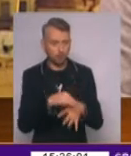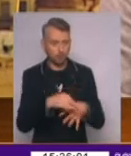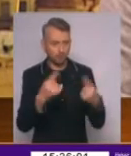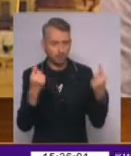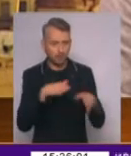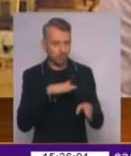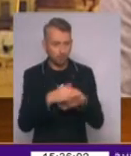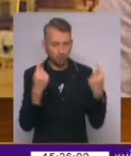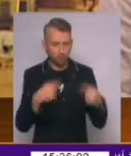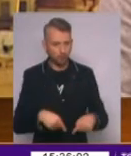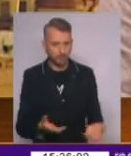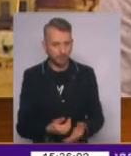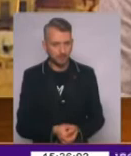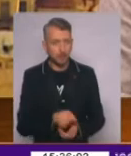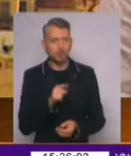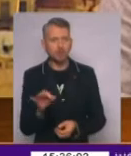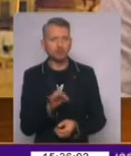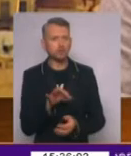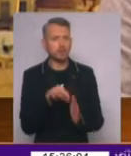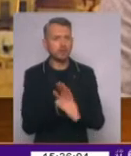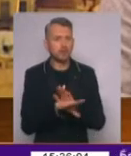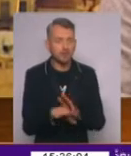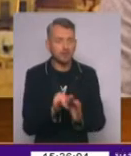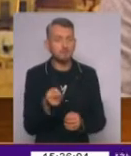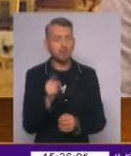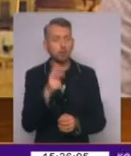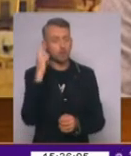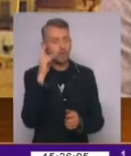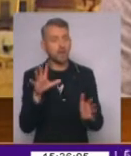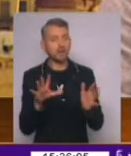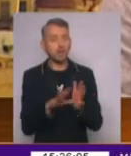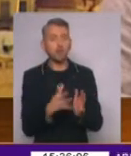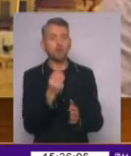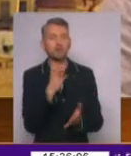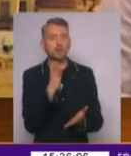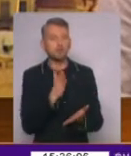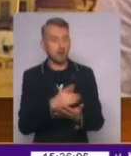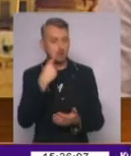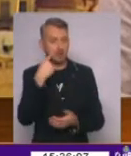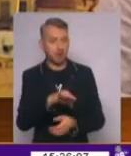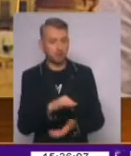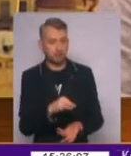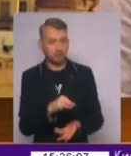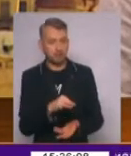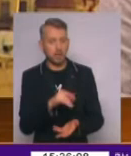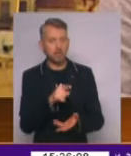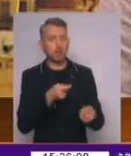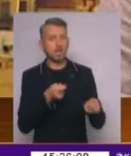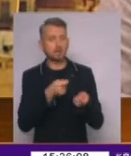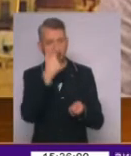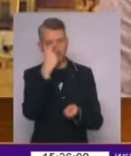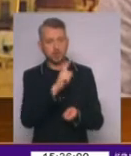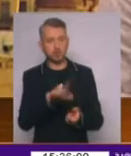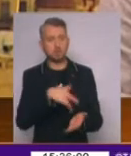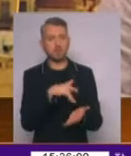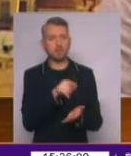повного руйнування. Угу. Туди нічого не вкладалось, і при тому «Київенерго» ще має нахабство його керівники заявляти, що